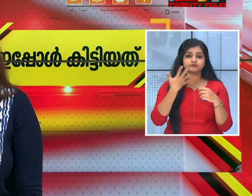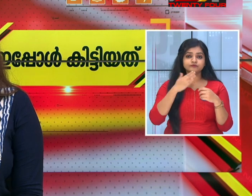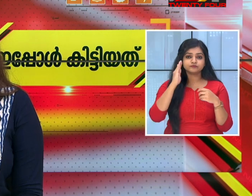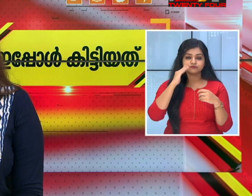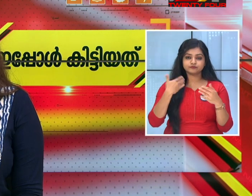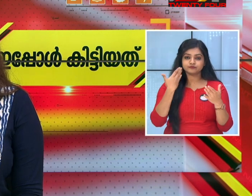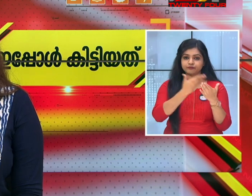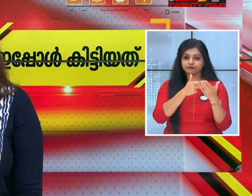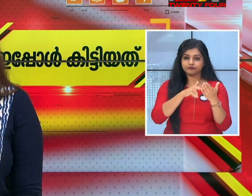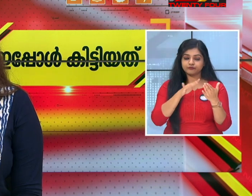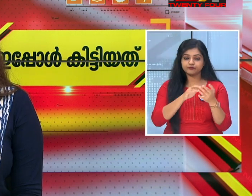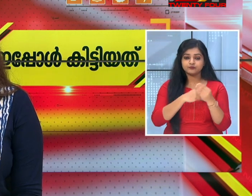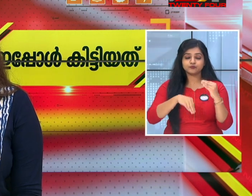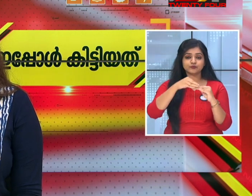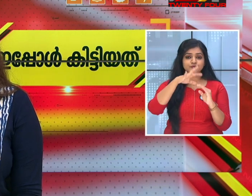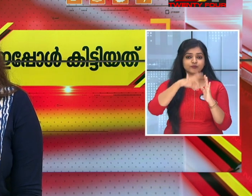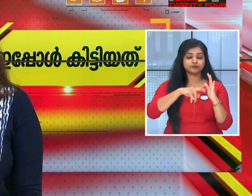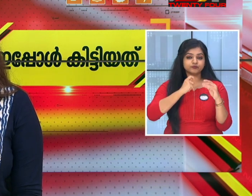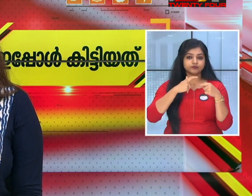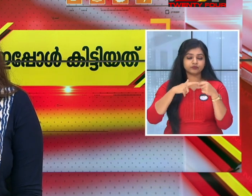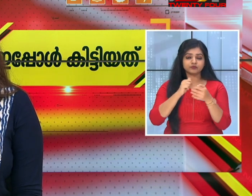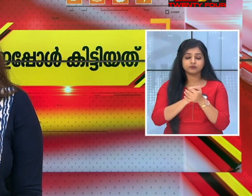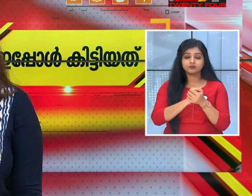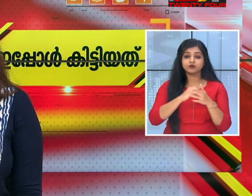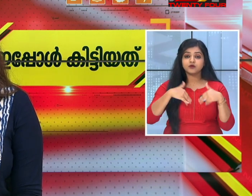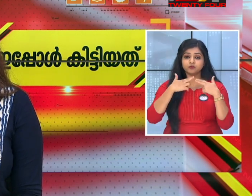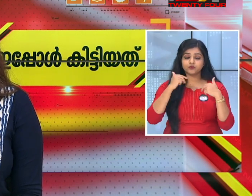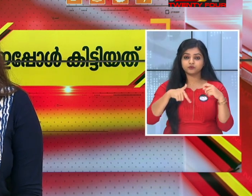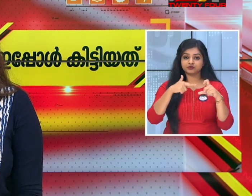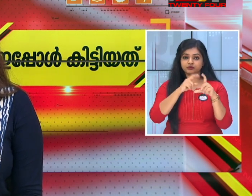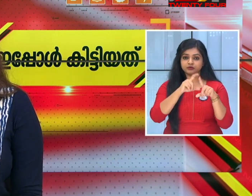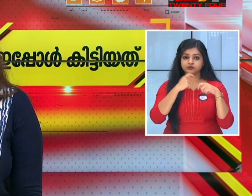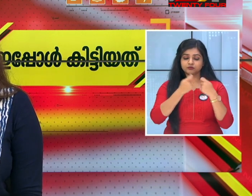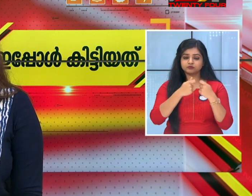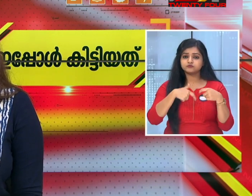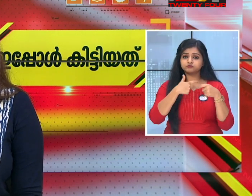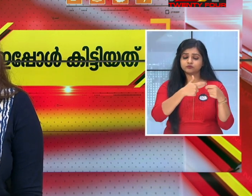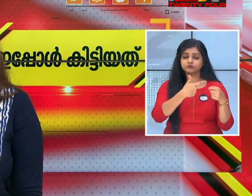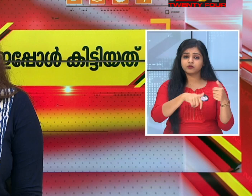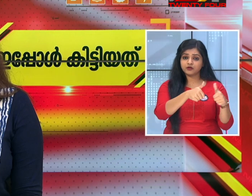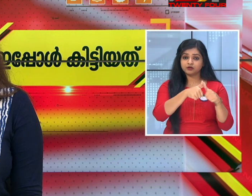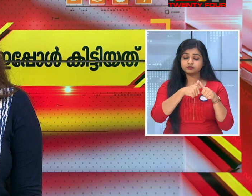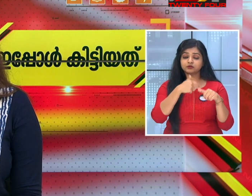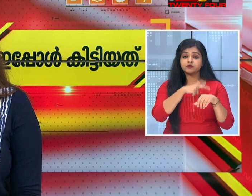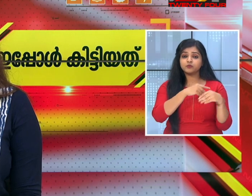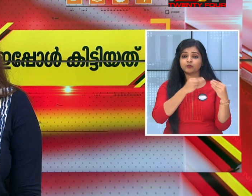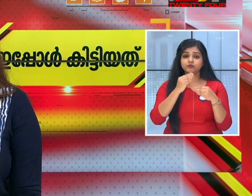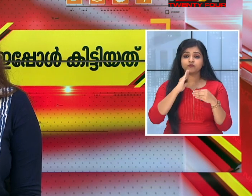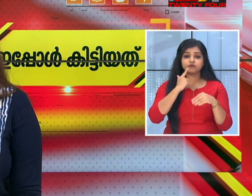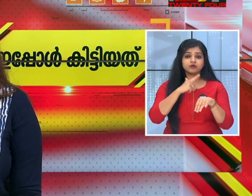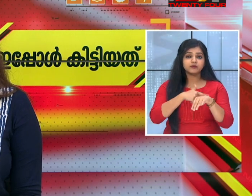ചേരുന്നുണ്ട്. ശ്രീകാന്ത്, ഈ വിഷയത്തിൽ ഹൈക്കോടതി ഇഡിയോട് നിലപാട് തേടിയിട്ടുണ്ടല്ലോ. എപ്പോൾ നിലപാട് അറിയിക്കാനാണ് കോടതി പറഞ്ഞിരിക്കുന്നത്?